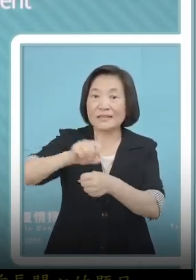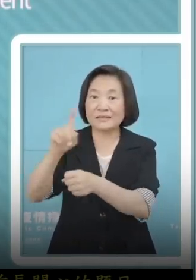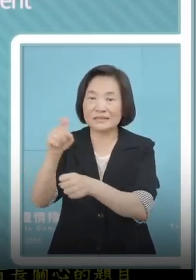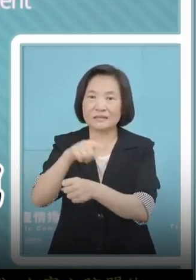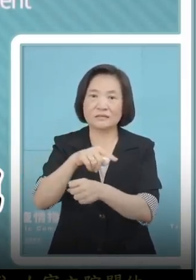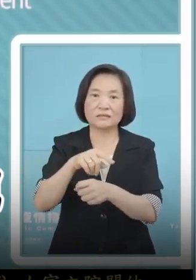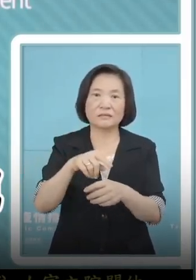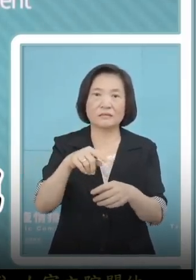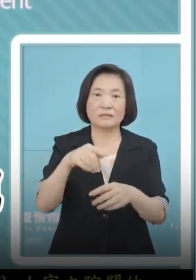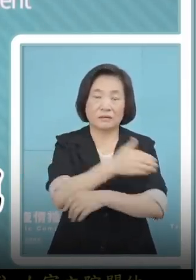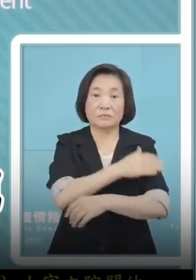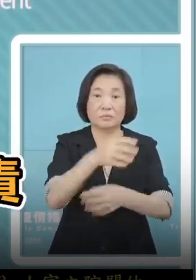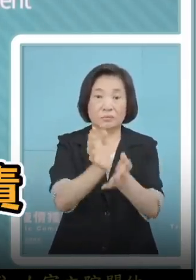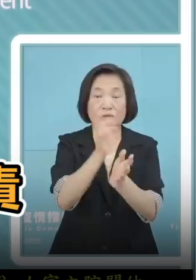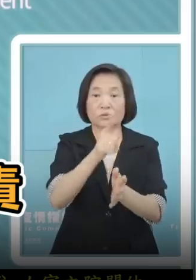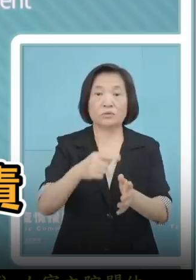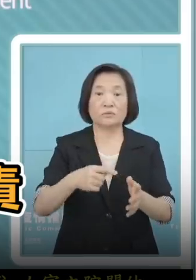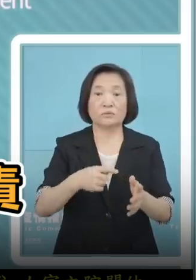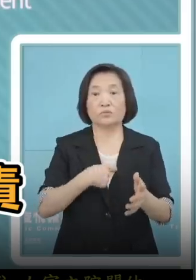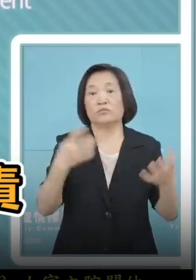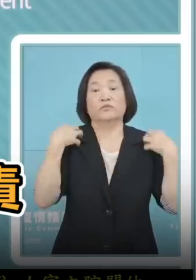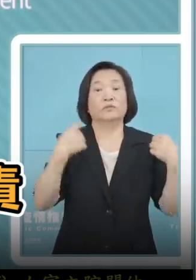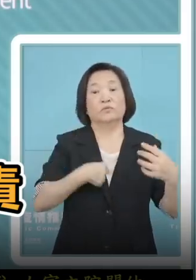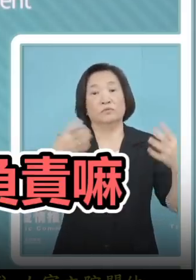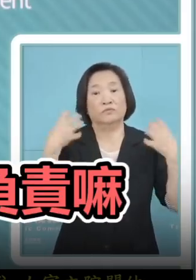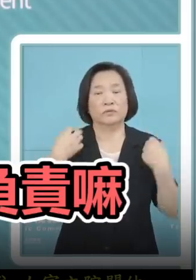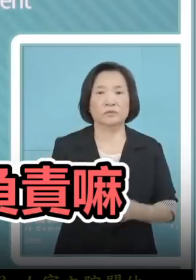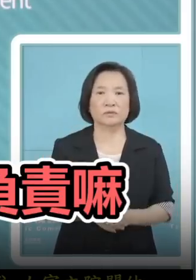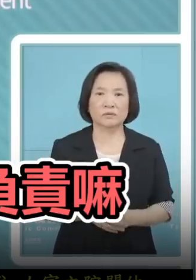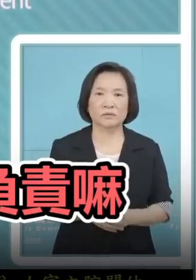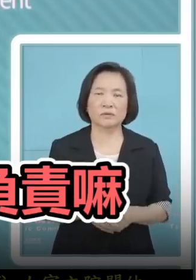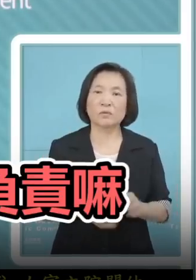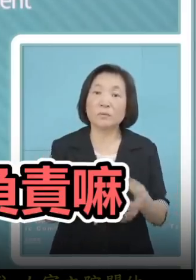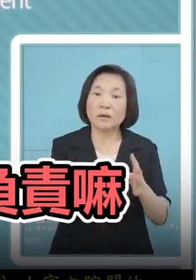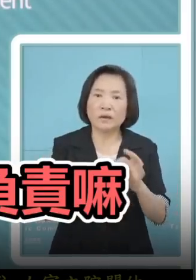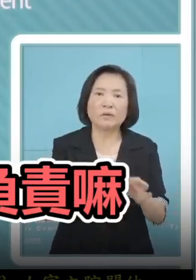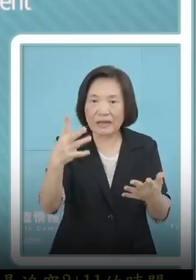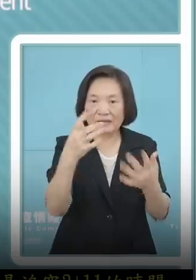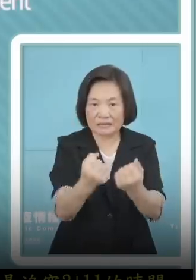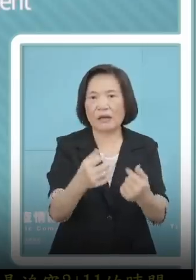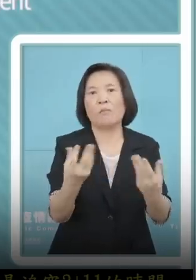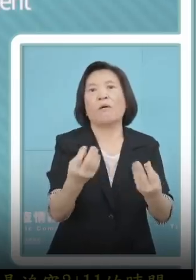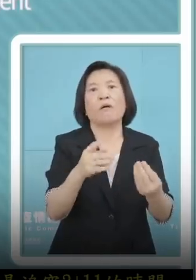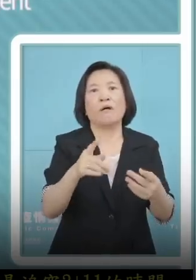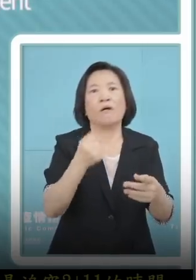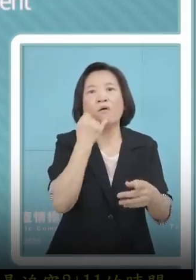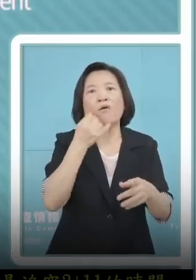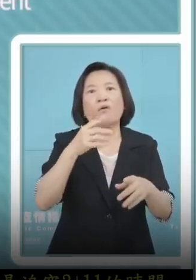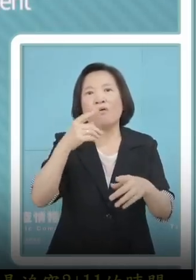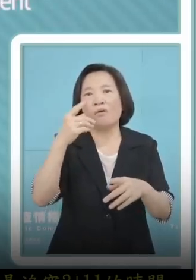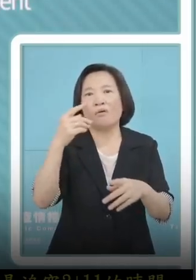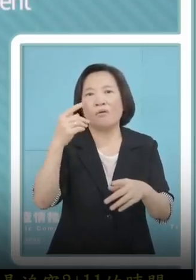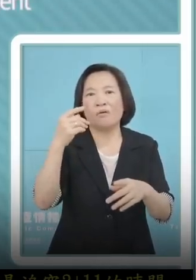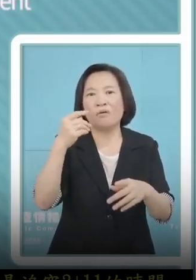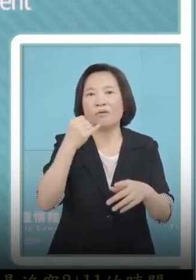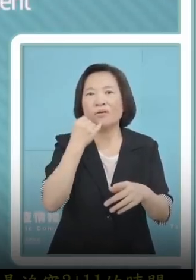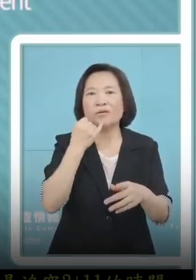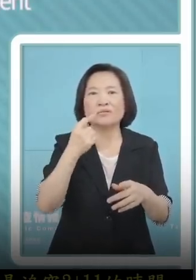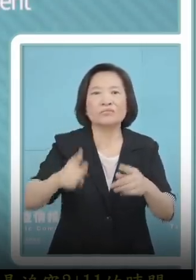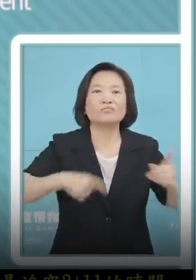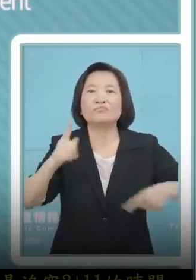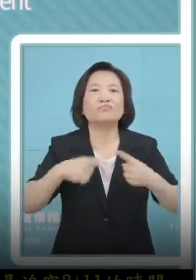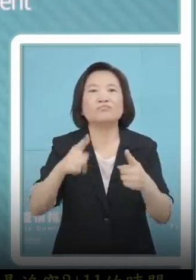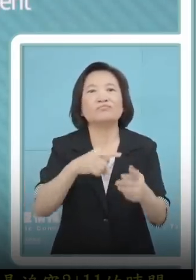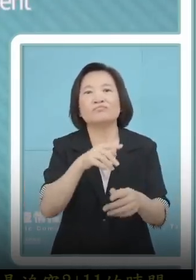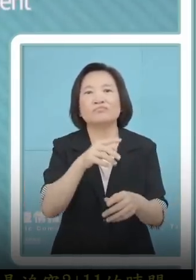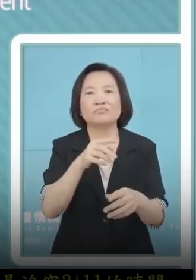责。我到昨天才知道说他为什么说他负责，因为他看起来是不用负责的嘛。这个病毒已经进入台湾